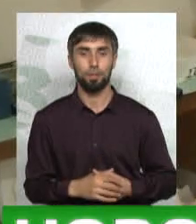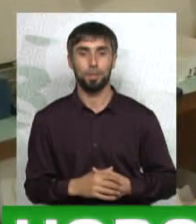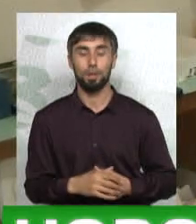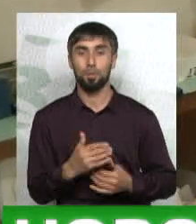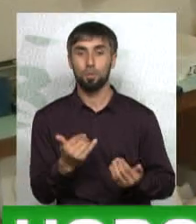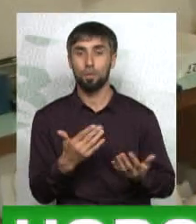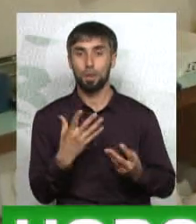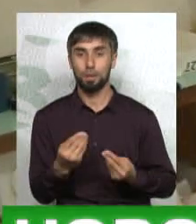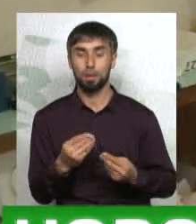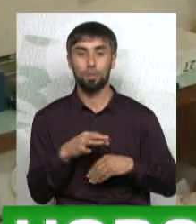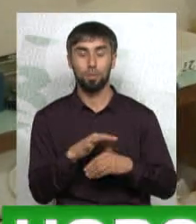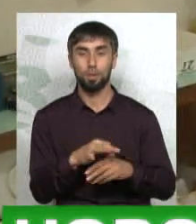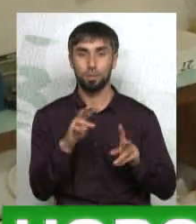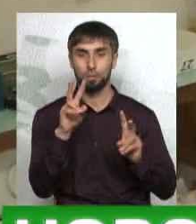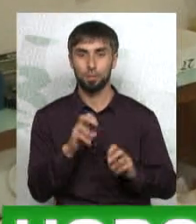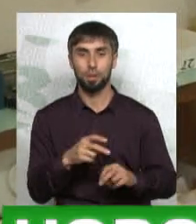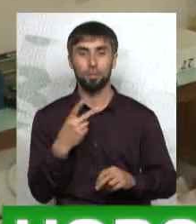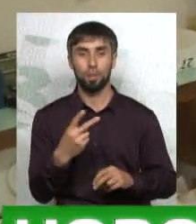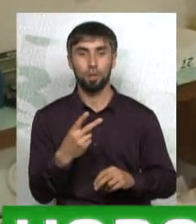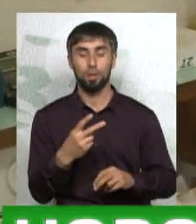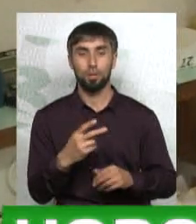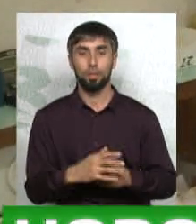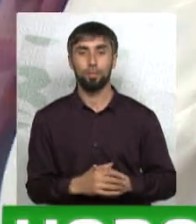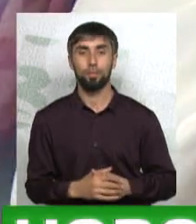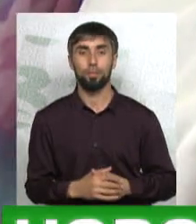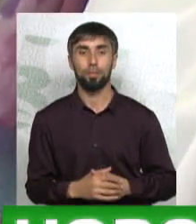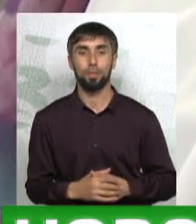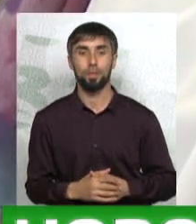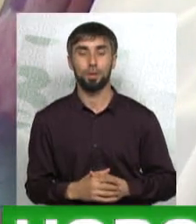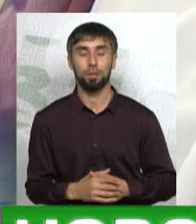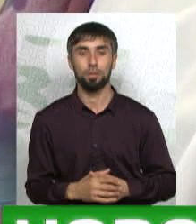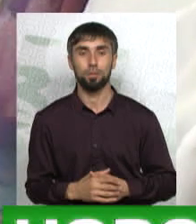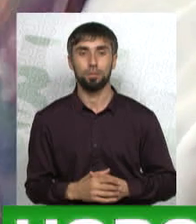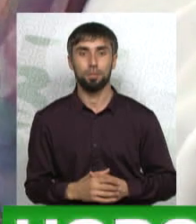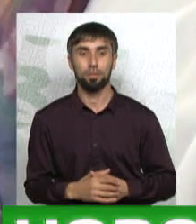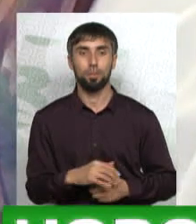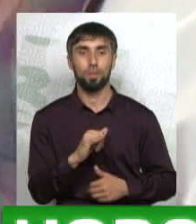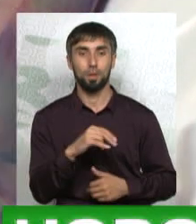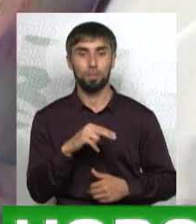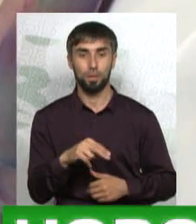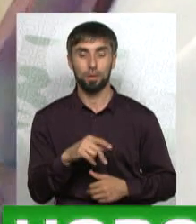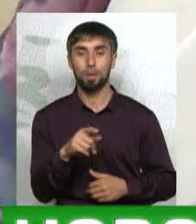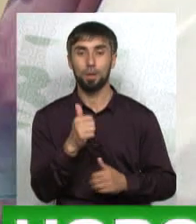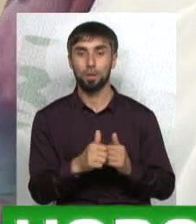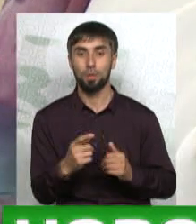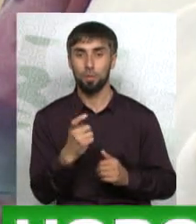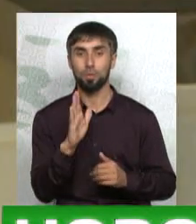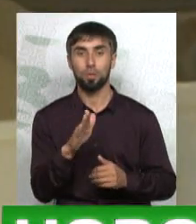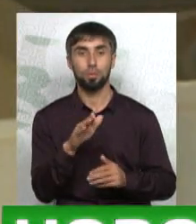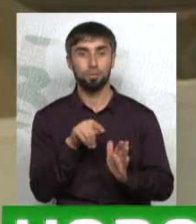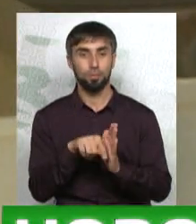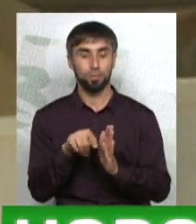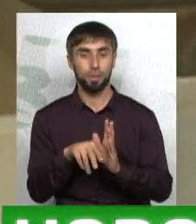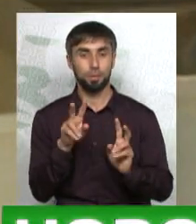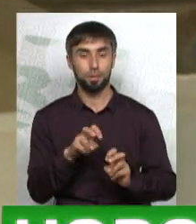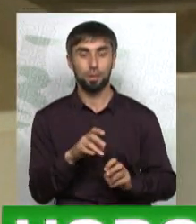На сегодняшний день проведены исследования в 2 унитарных предприятиях по качеству семян. Процедура затронет каждое хозяйство республики. От